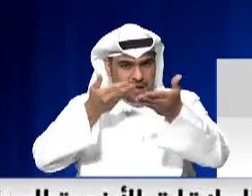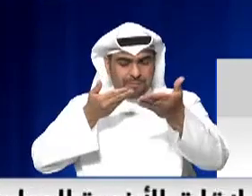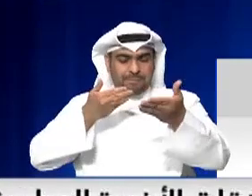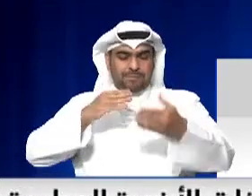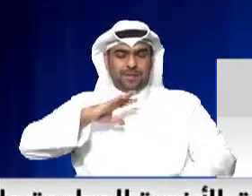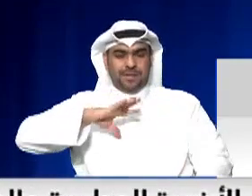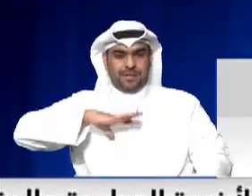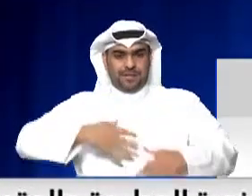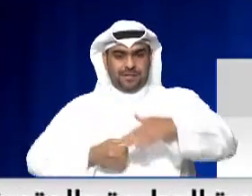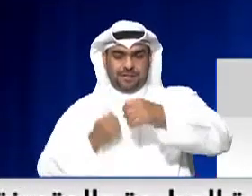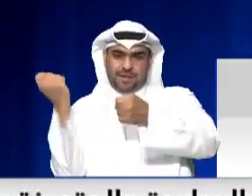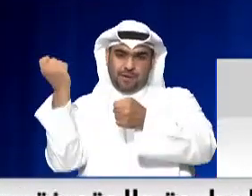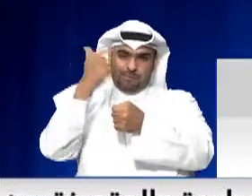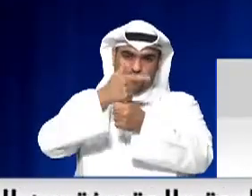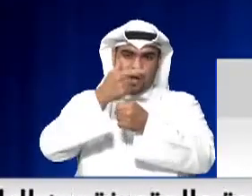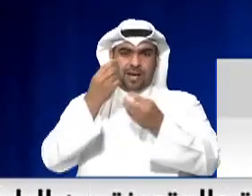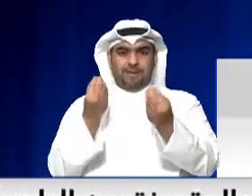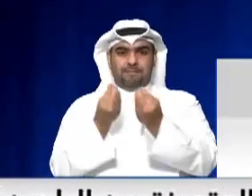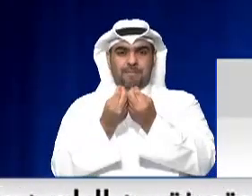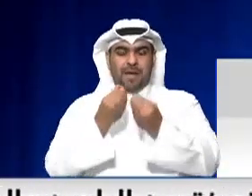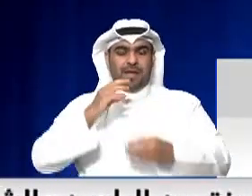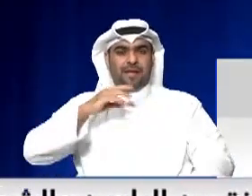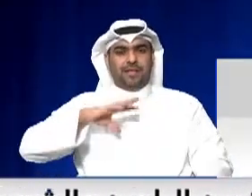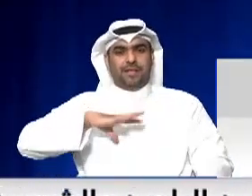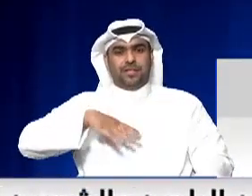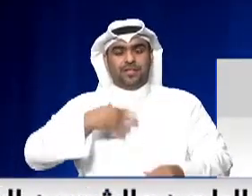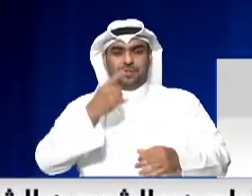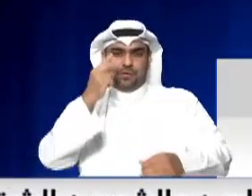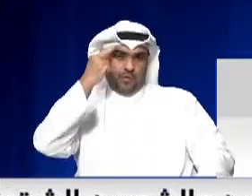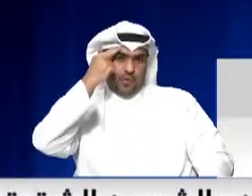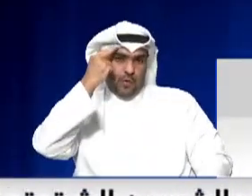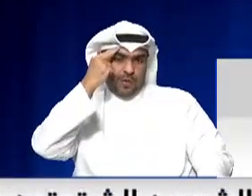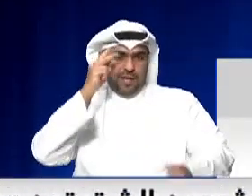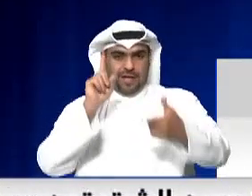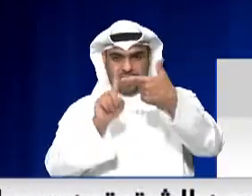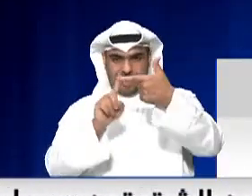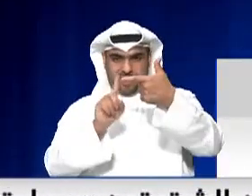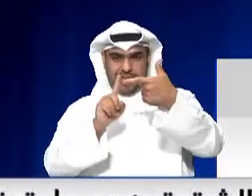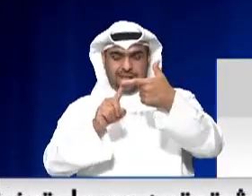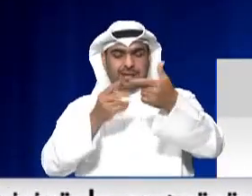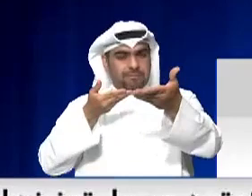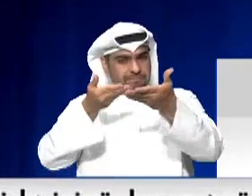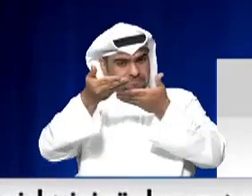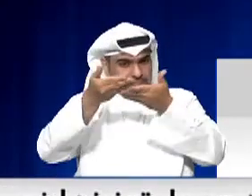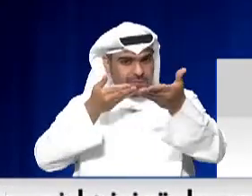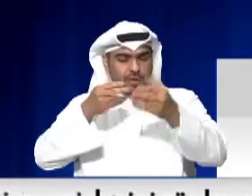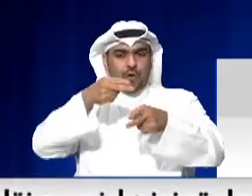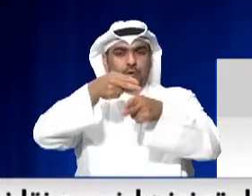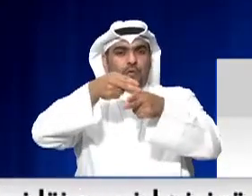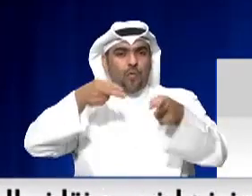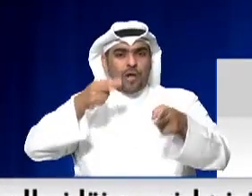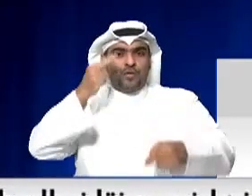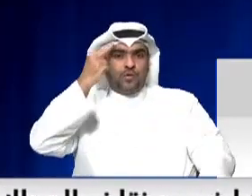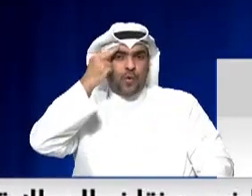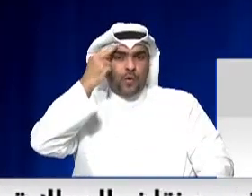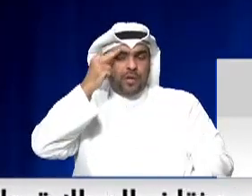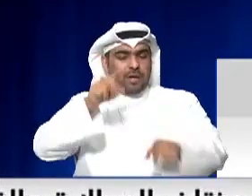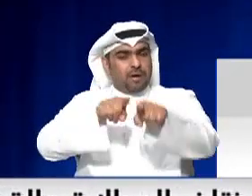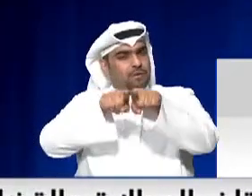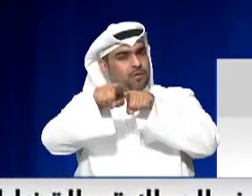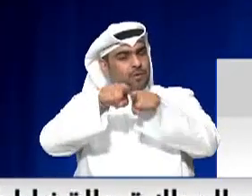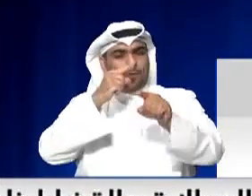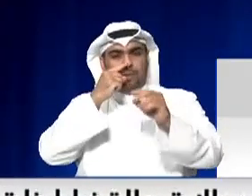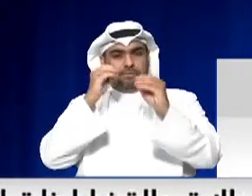الشقيقه مساء اليوم وجرى خلال الاتصال استعراض العلاقات الاخويه الوطيده والمتميزه بين البلدين